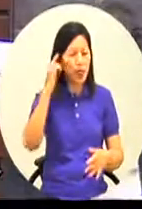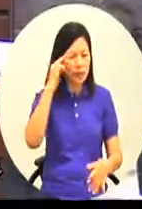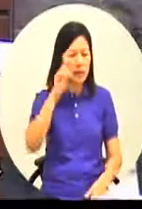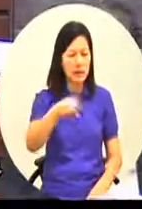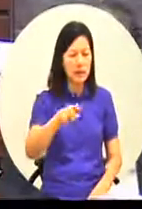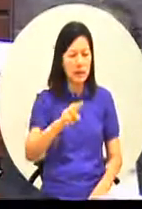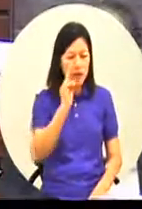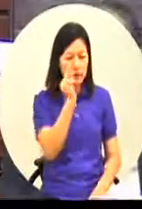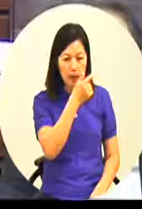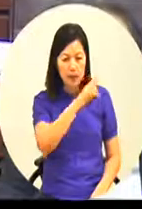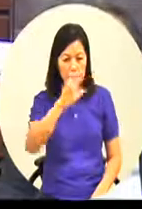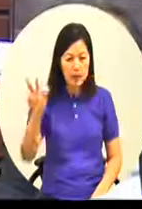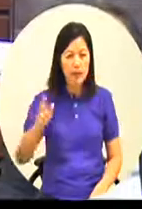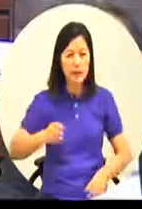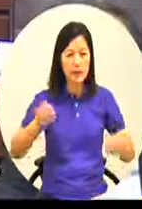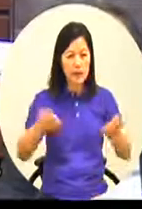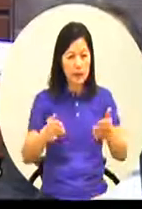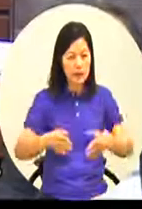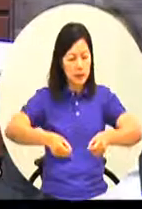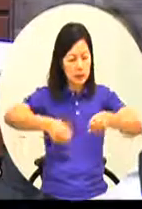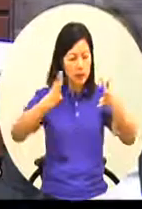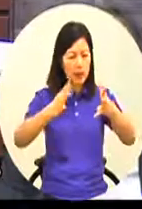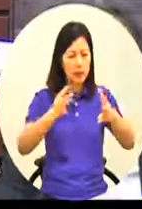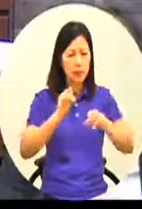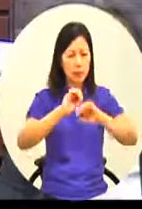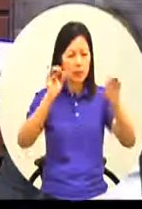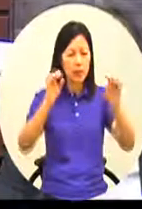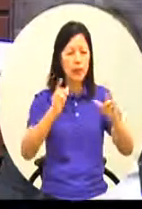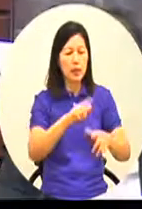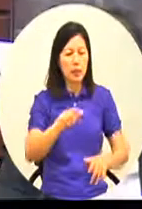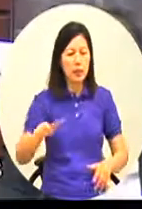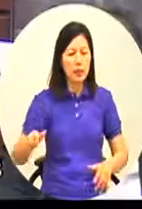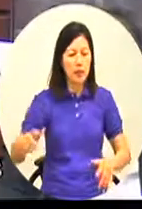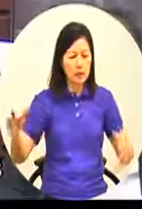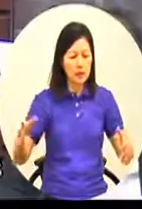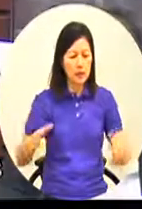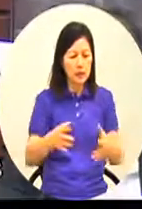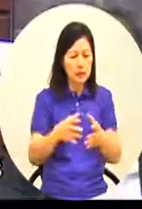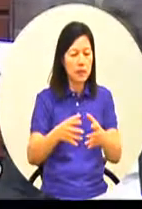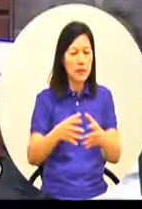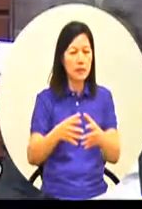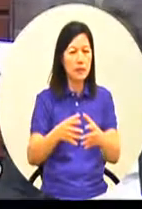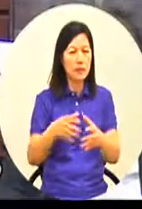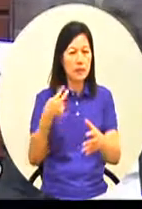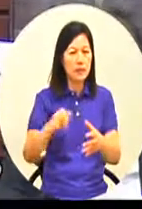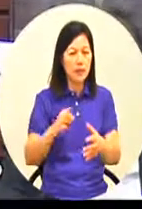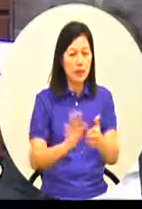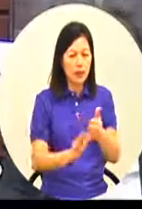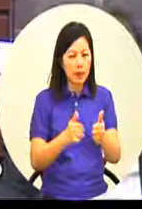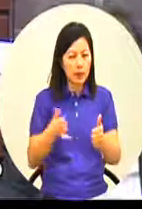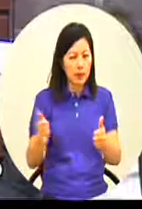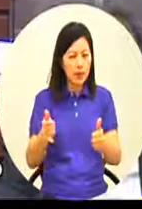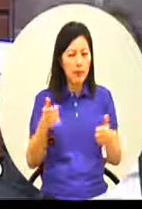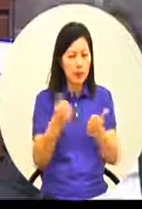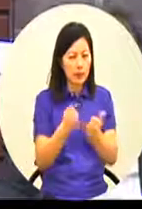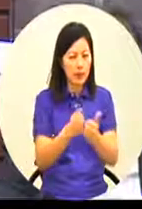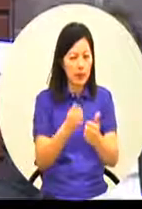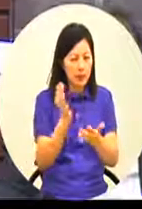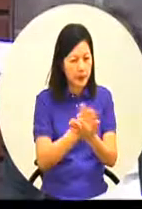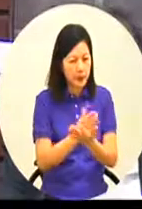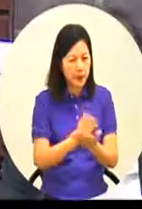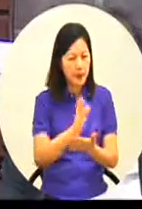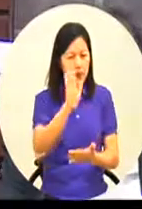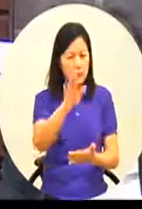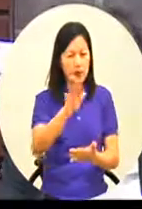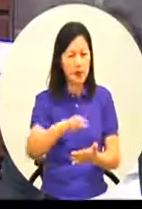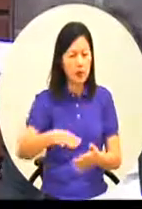有特色的建筑，跟广告物互相来结合，啊，都有透过这个委员会来做一个审议。我想做整个方